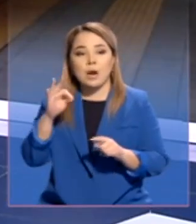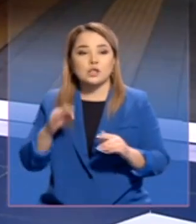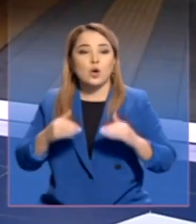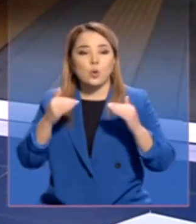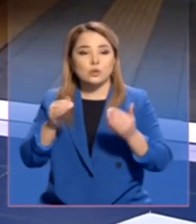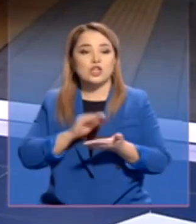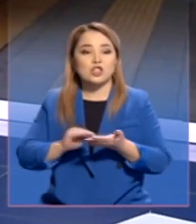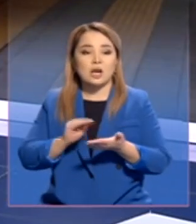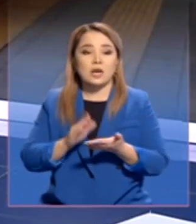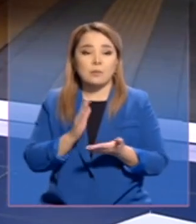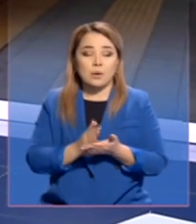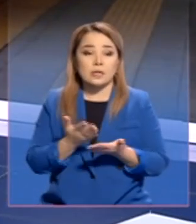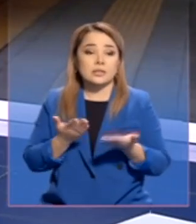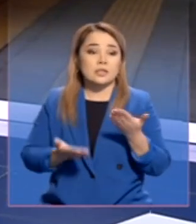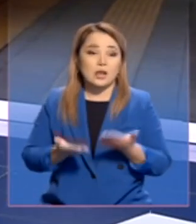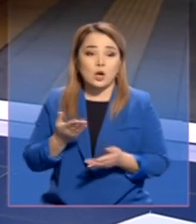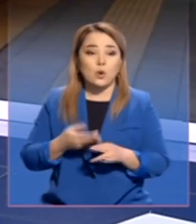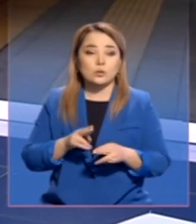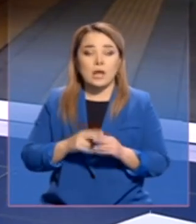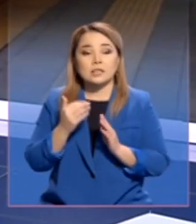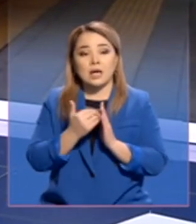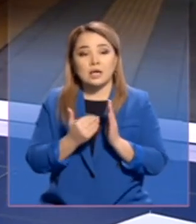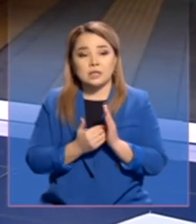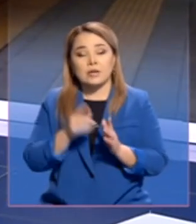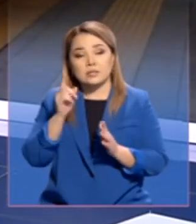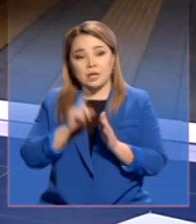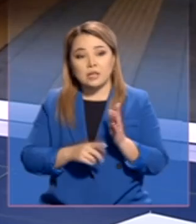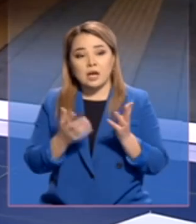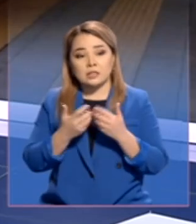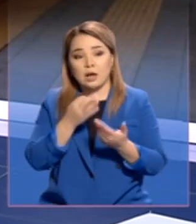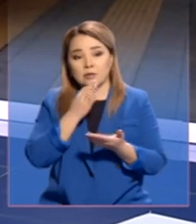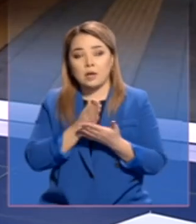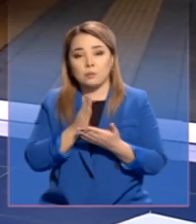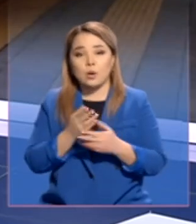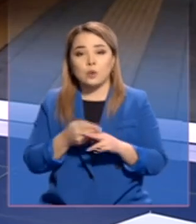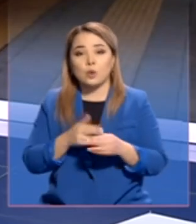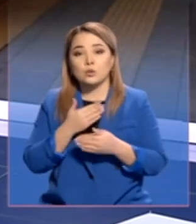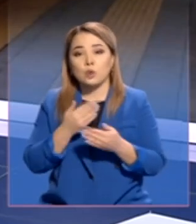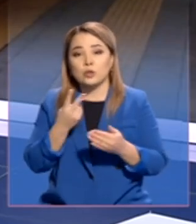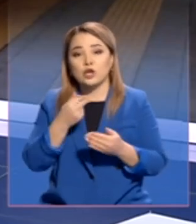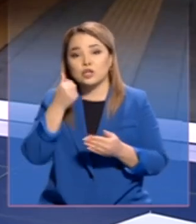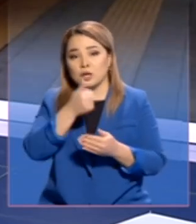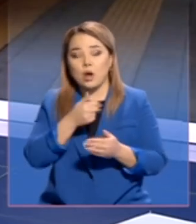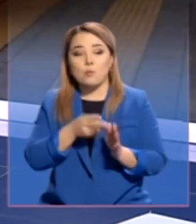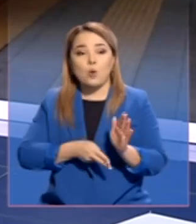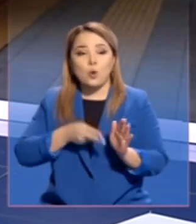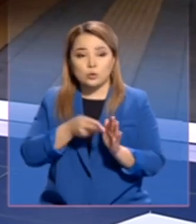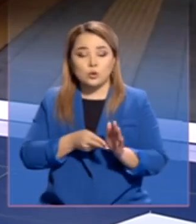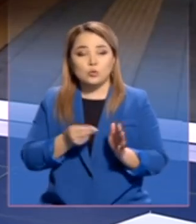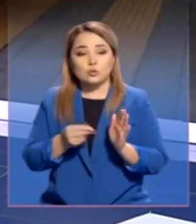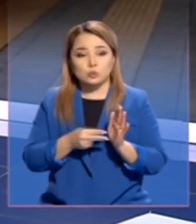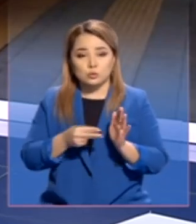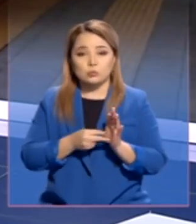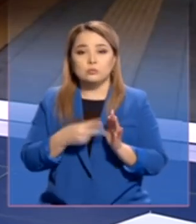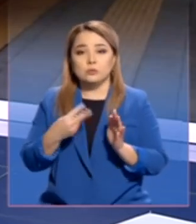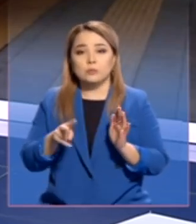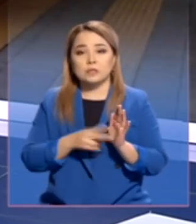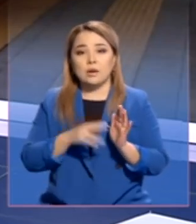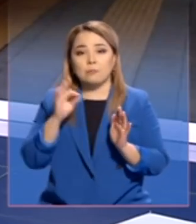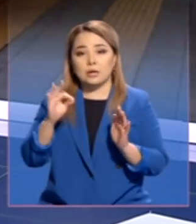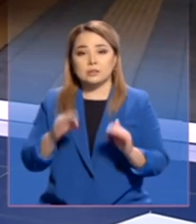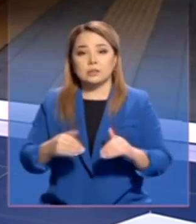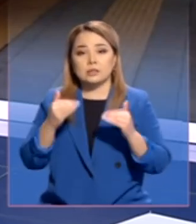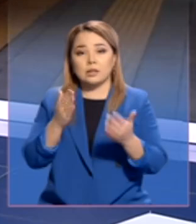өскенін жазған. Егер сол статистикаға сеніп есептесек, соңғы 2 жылда пойызбен жүру құны 27%-ға